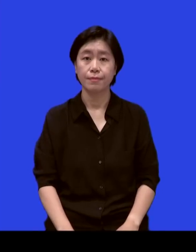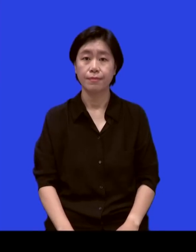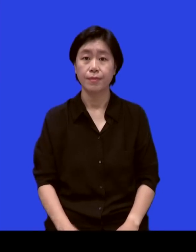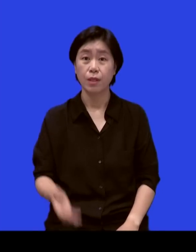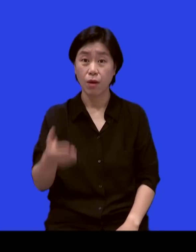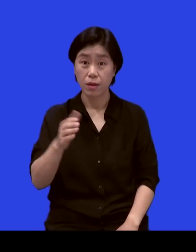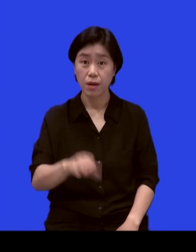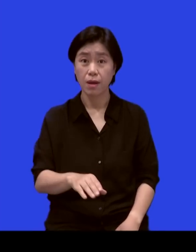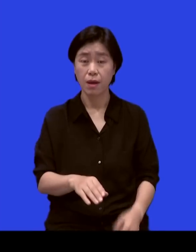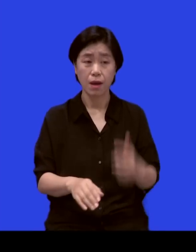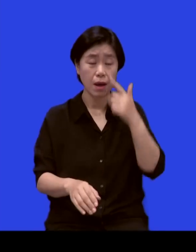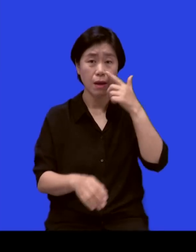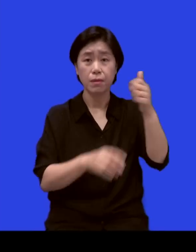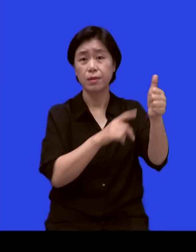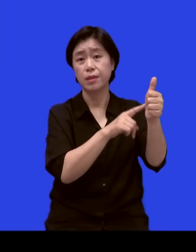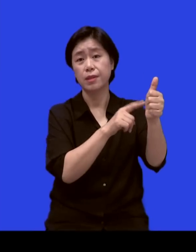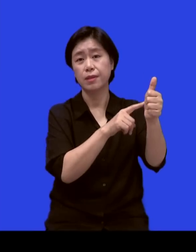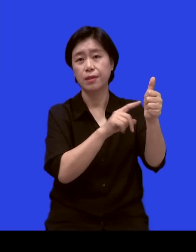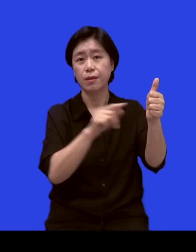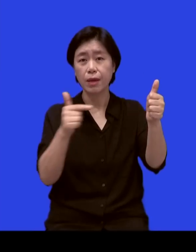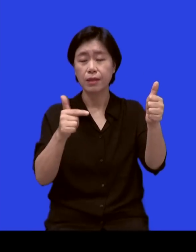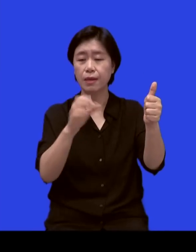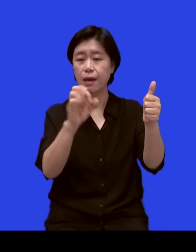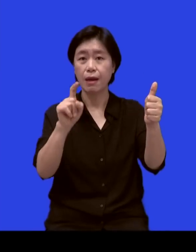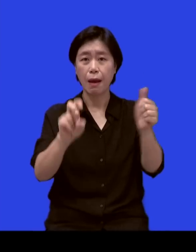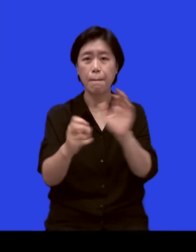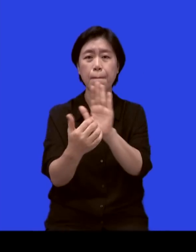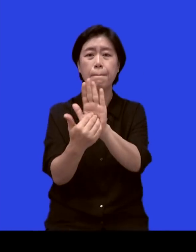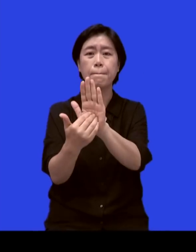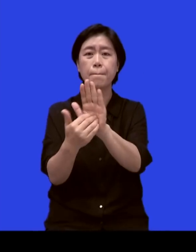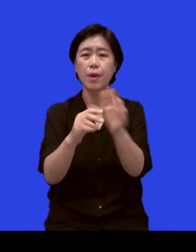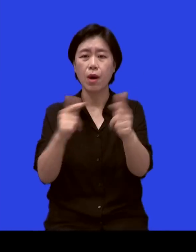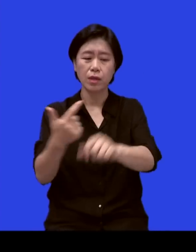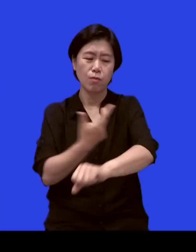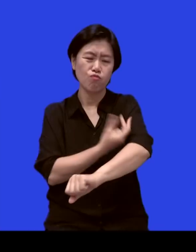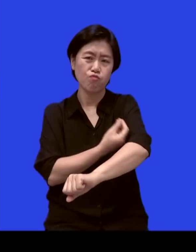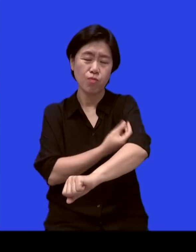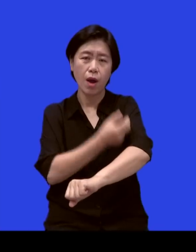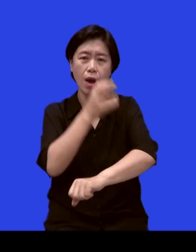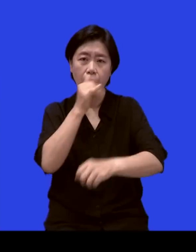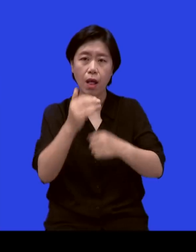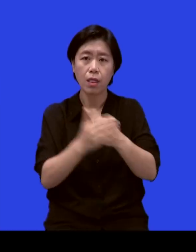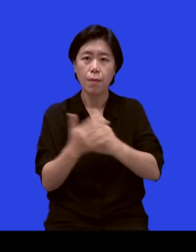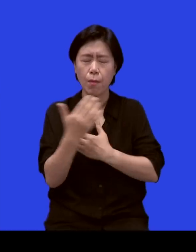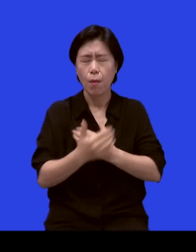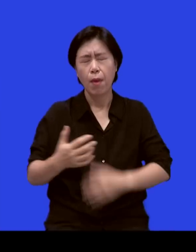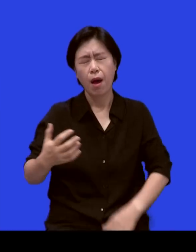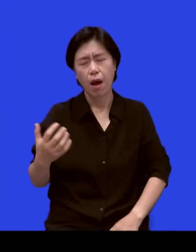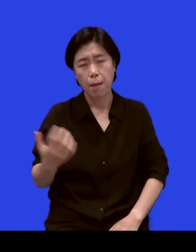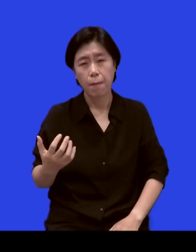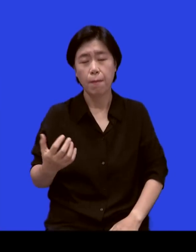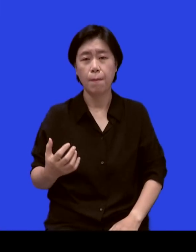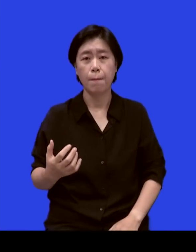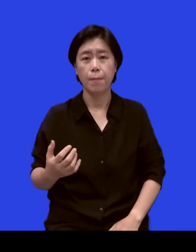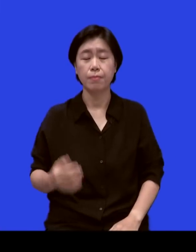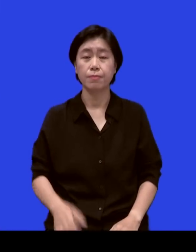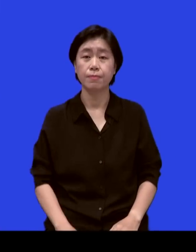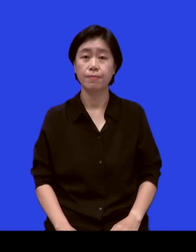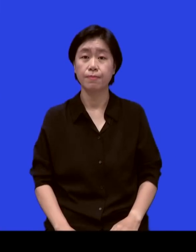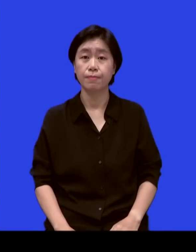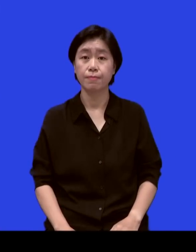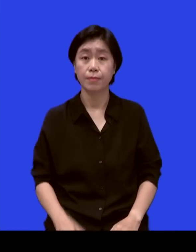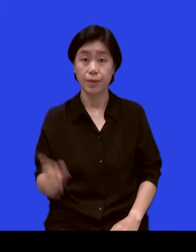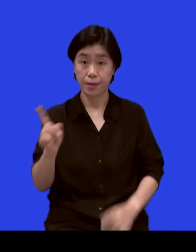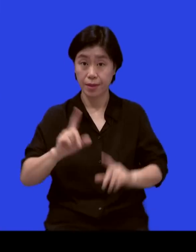너무 아프시니까 왜냐면 항암 치료가 이제 계속 이루어지고 있잖아요. 네네. 근데 그 과정 속에서 어느